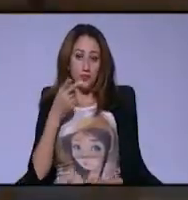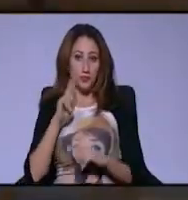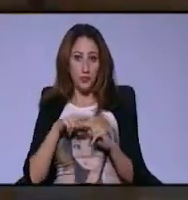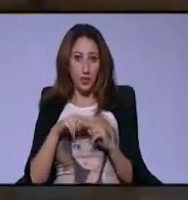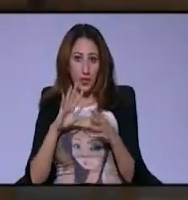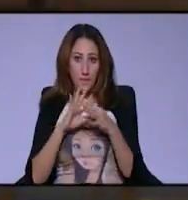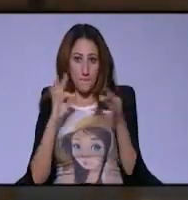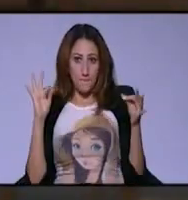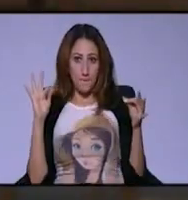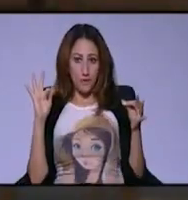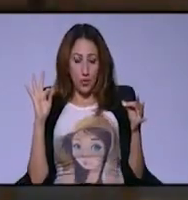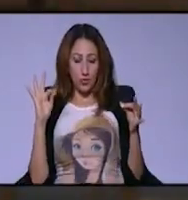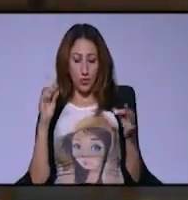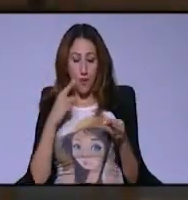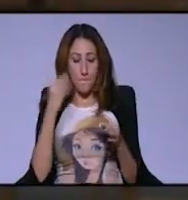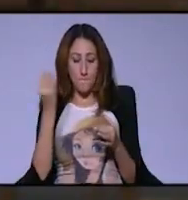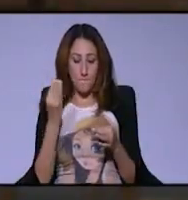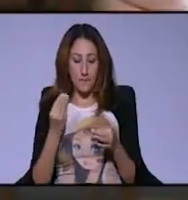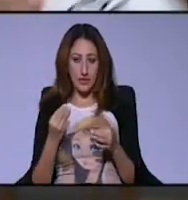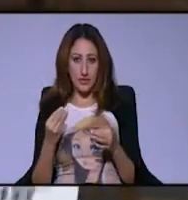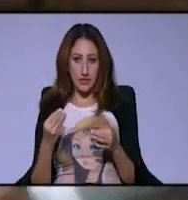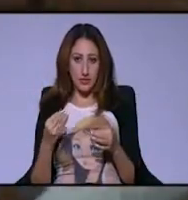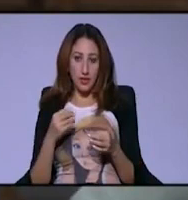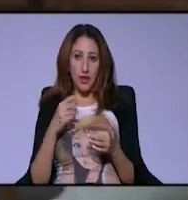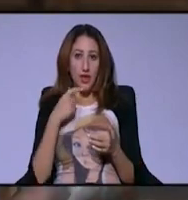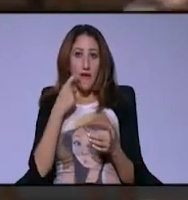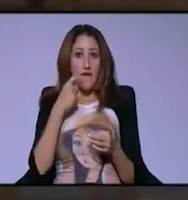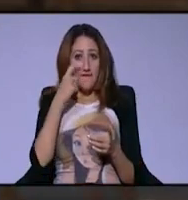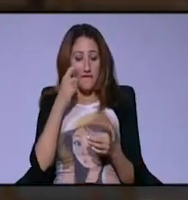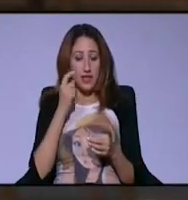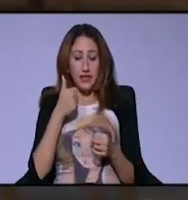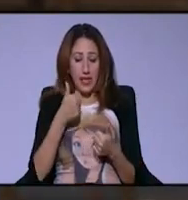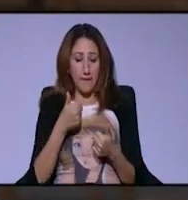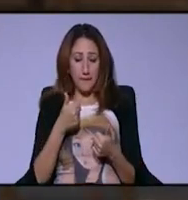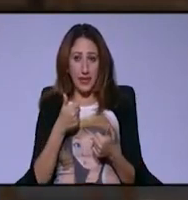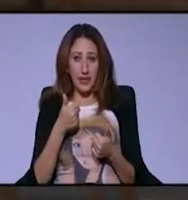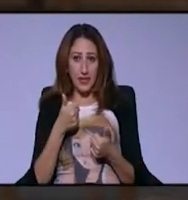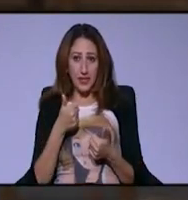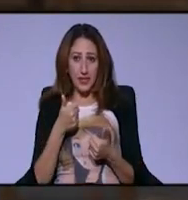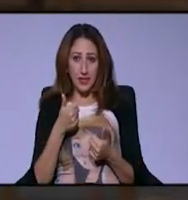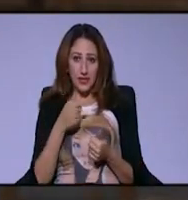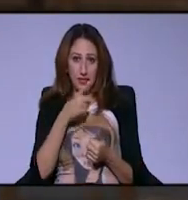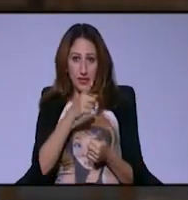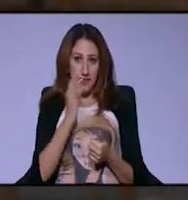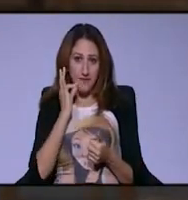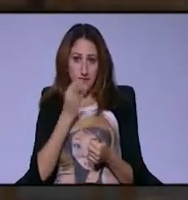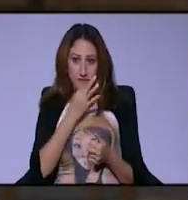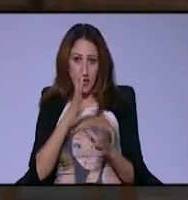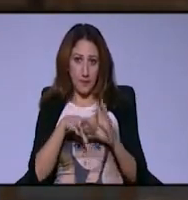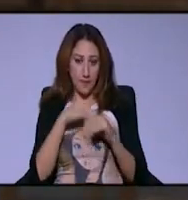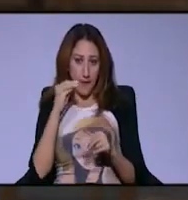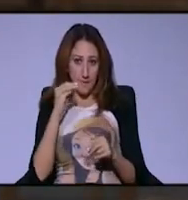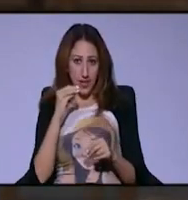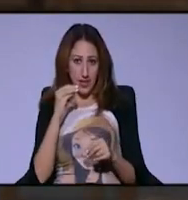الموضوع ببساطة وبفن جميل. الفيلم بينتمي لنوع من الفن اللي نطلق عليه